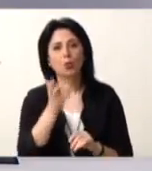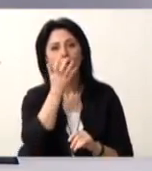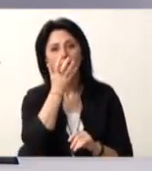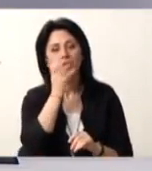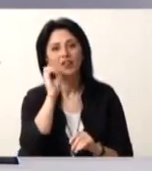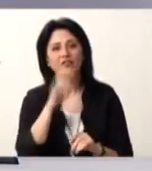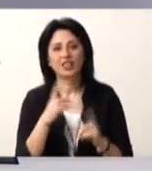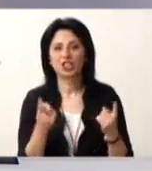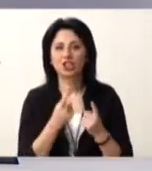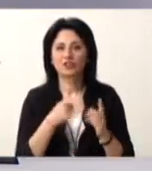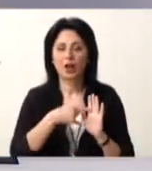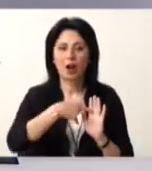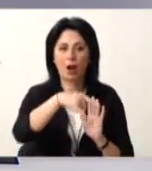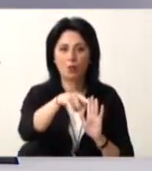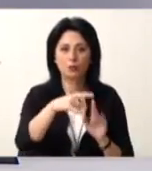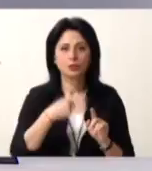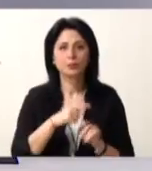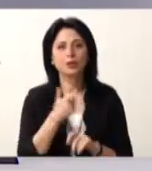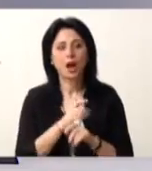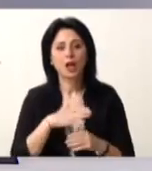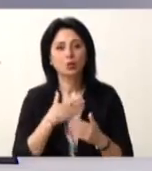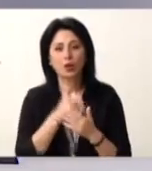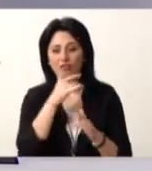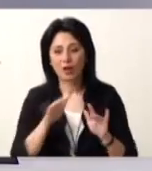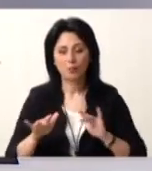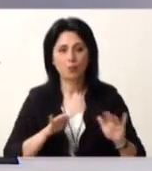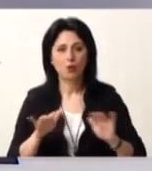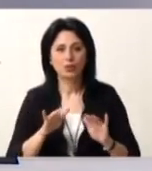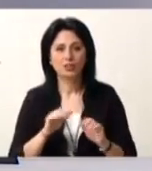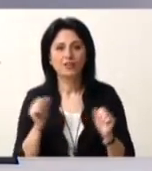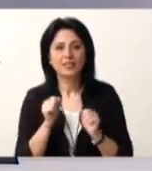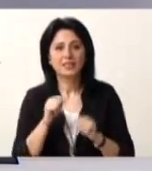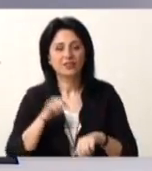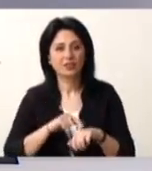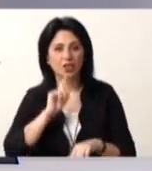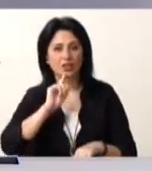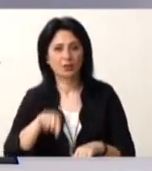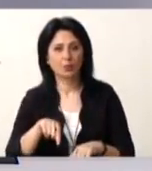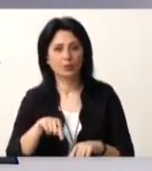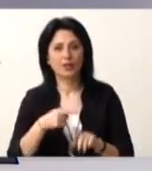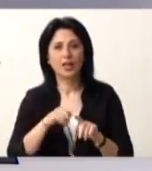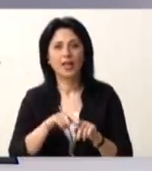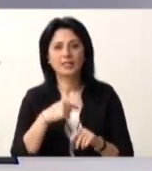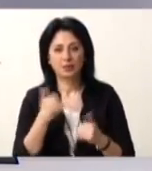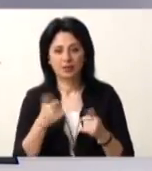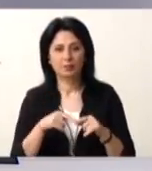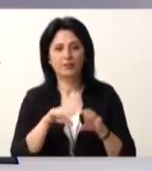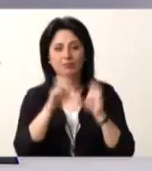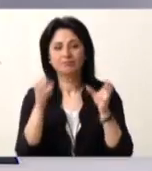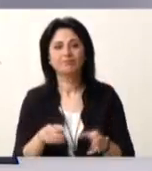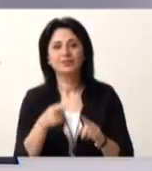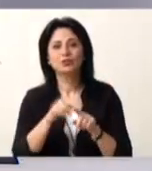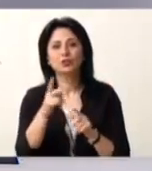თბილია, ვიდრე ჩვეულებრივ აუზში, ამიტომ თუ თქვენ ძალიან აქტიურად ვერ მოძრაობთ, სიცივის შეგრძნება არ გექნებათ. ეს რაც მე დღეს მაქვს